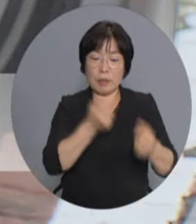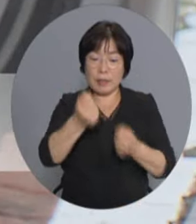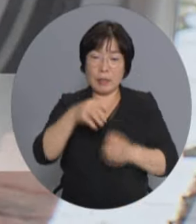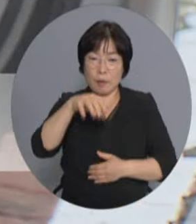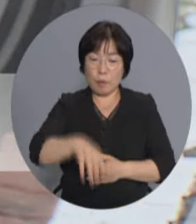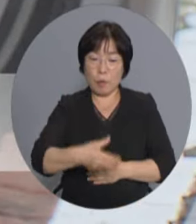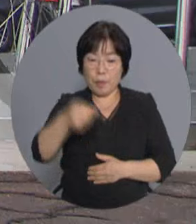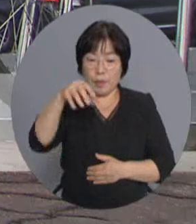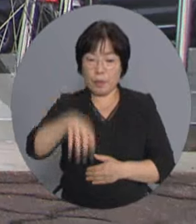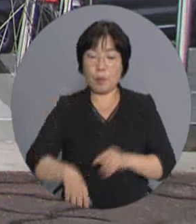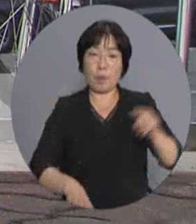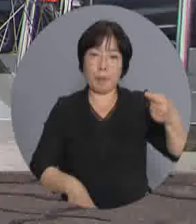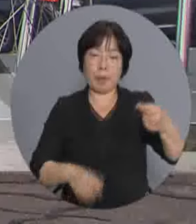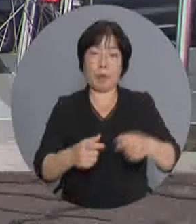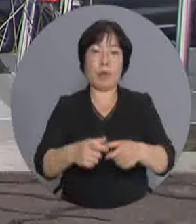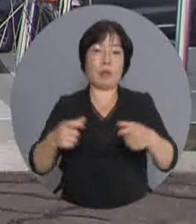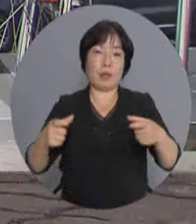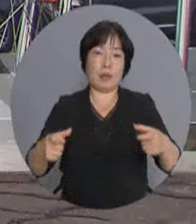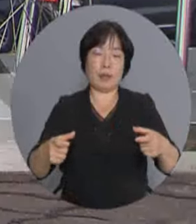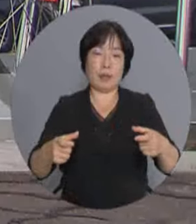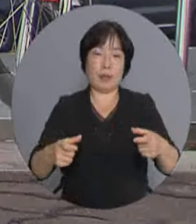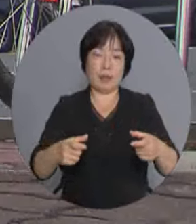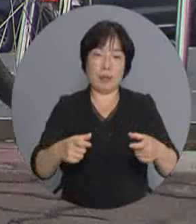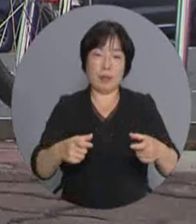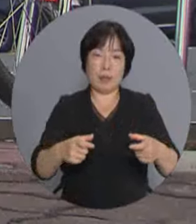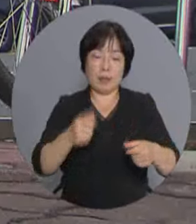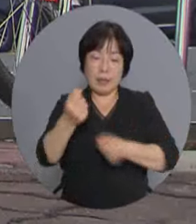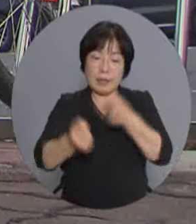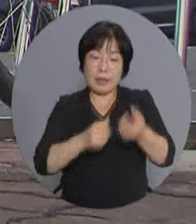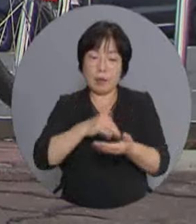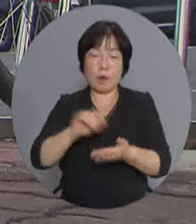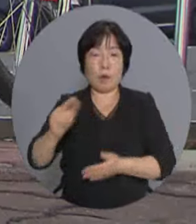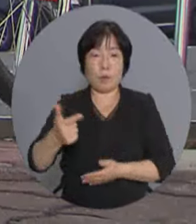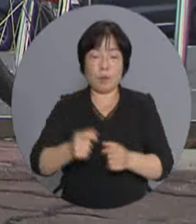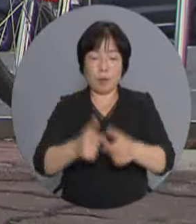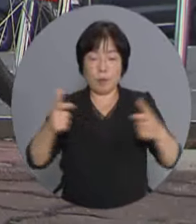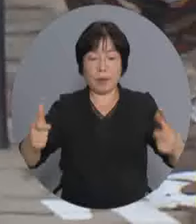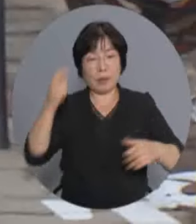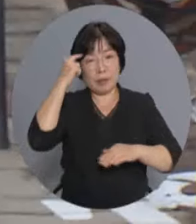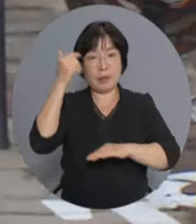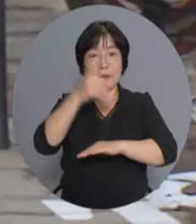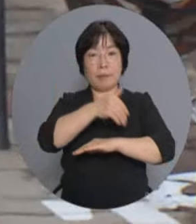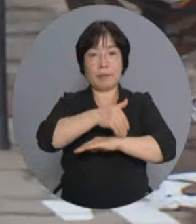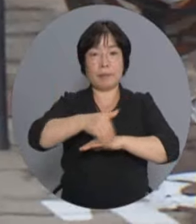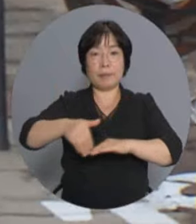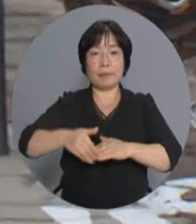공영자전거 대여소를 100곳으로 확대하고 자전거를 600대까지 늘릴 예정입니다.